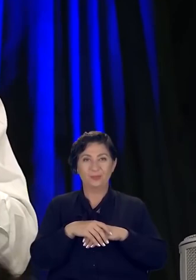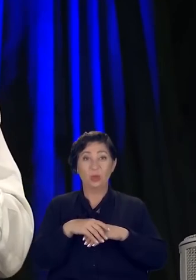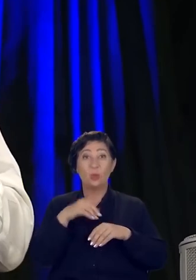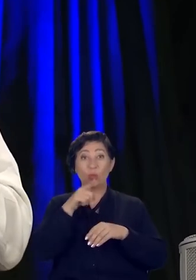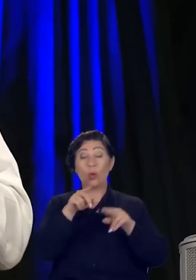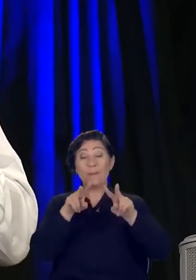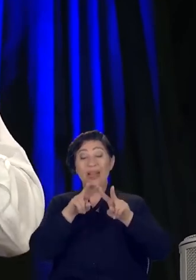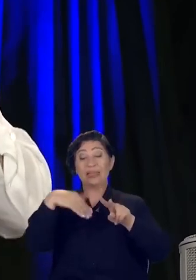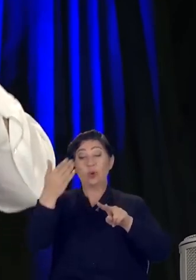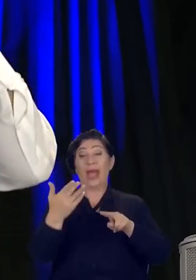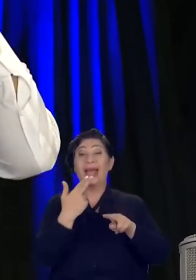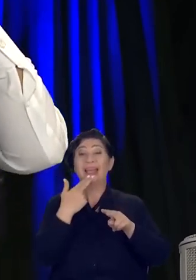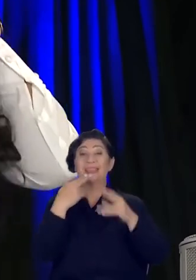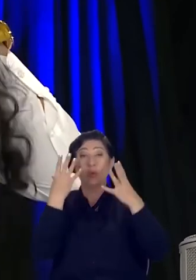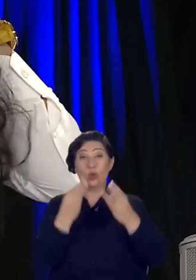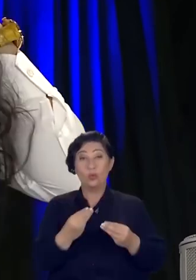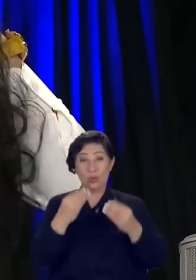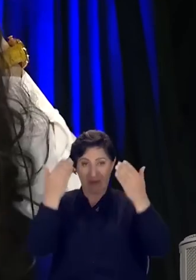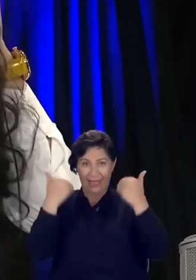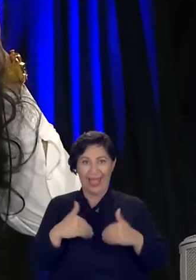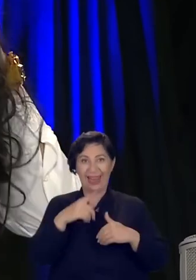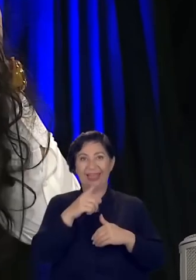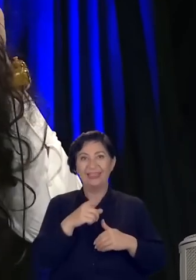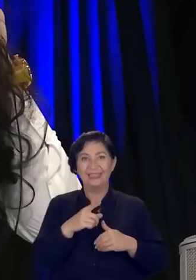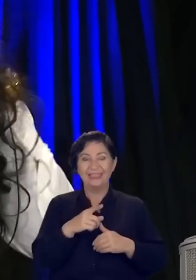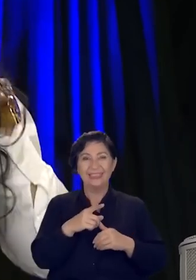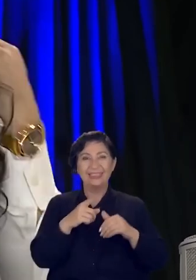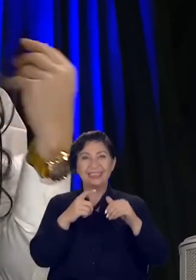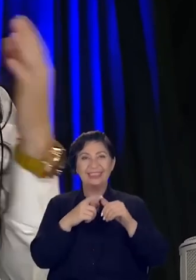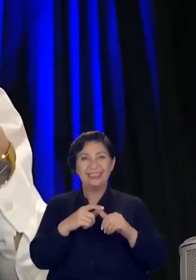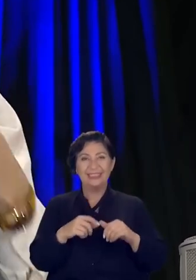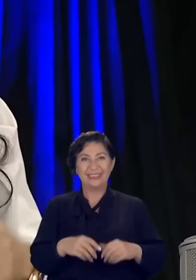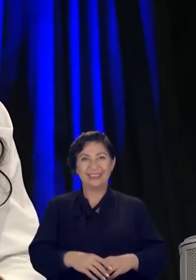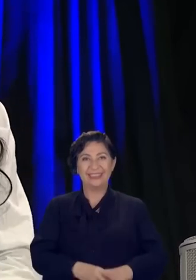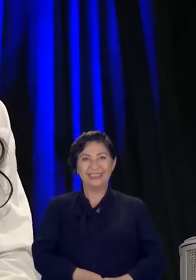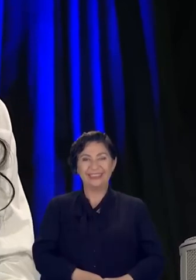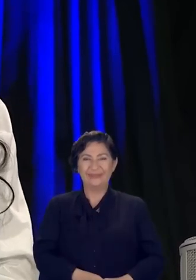Bu milattan sonrası da şöyle oluyor. Bizim Şelale Hanım gibi.